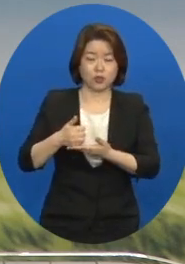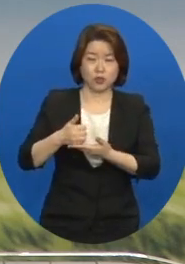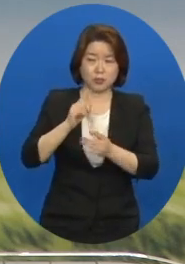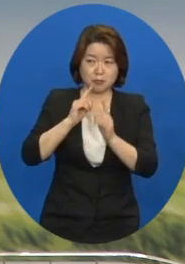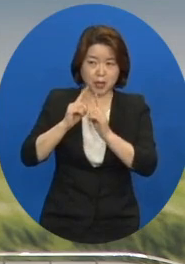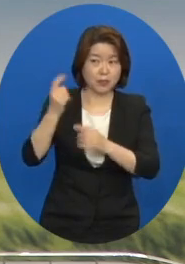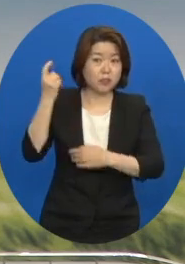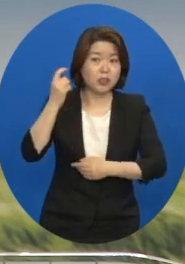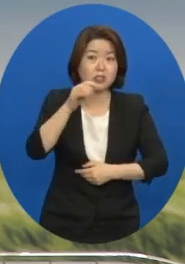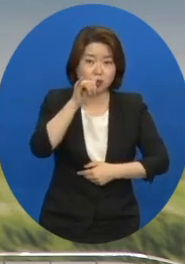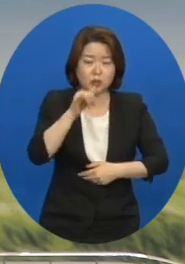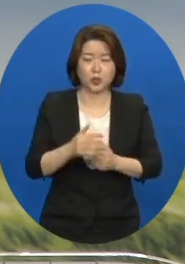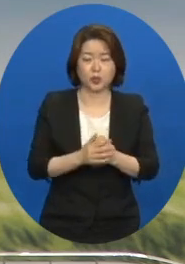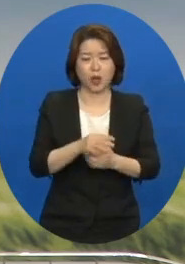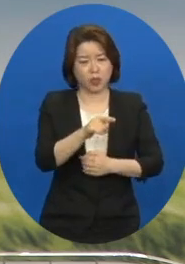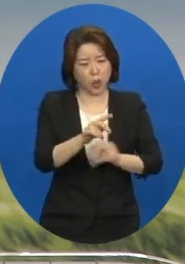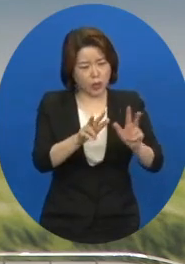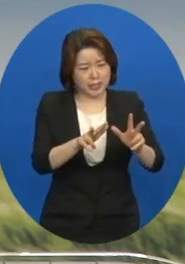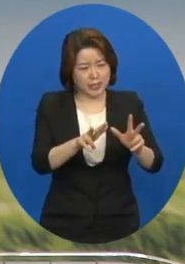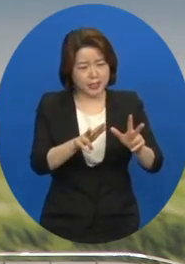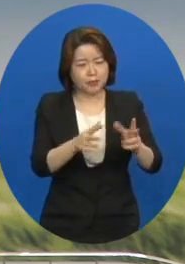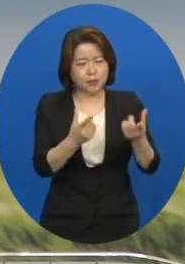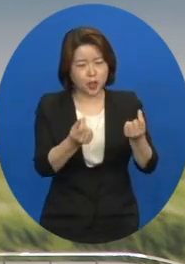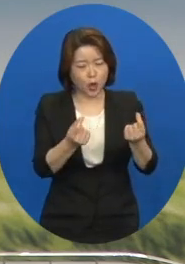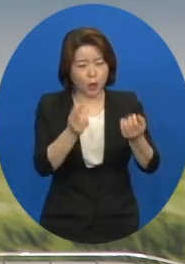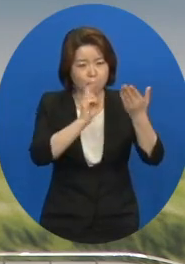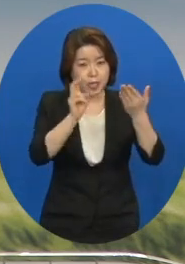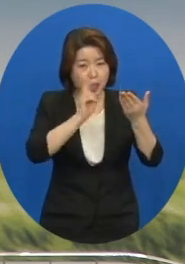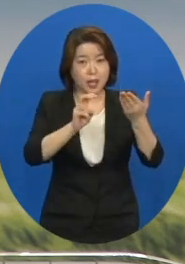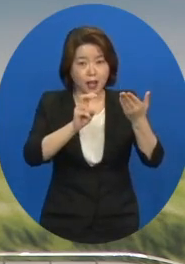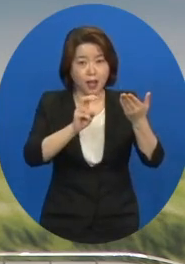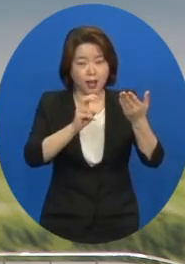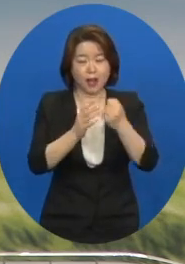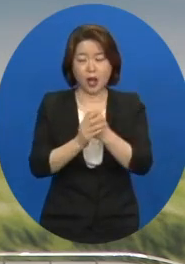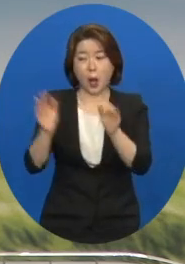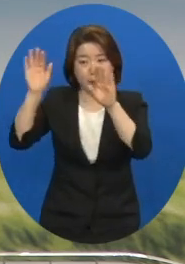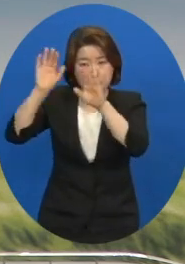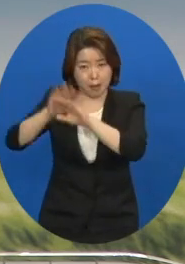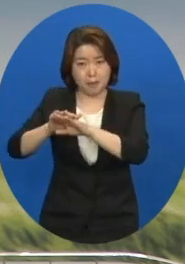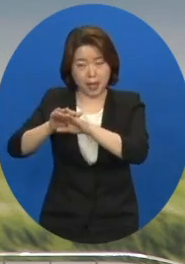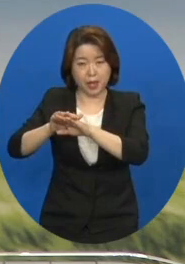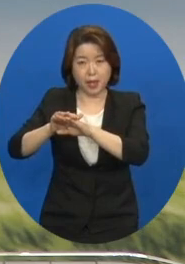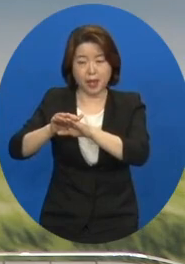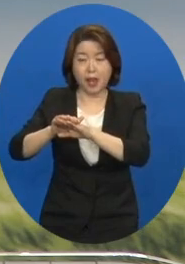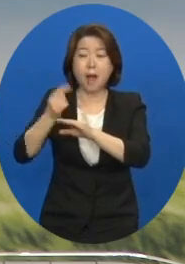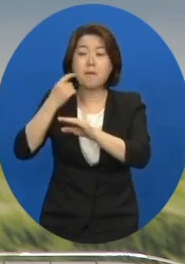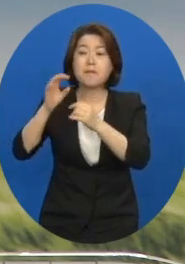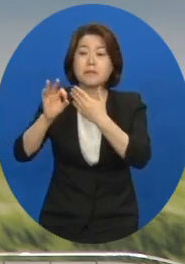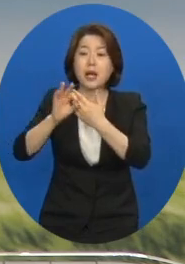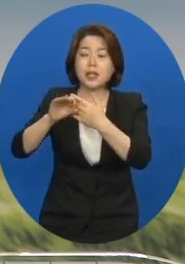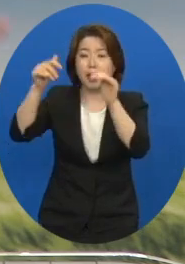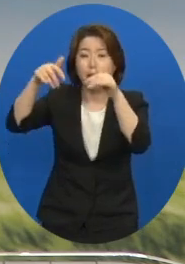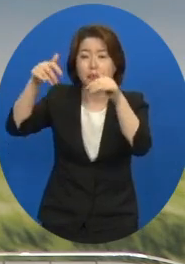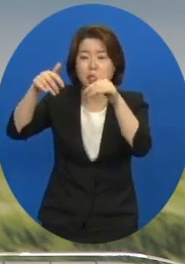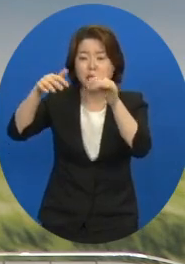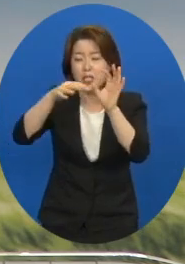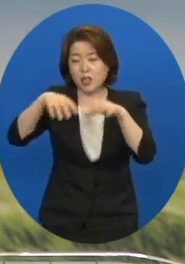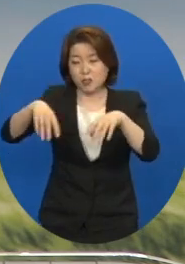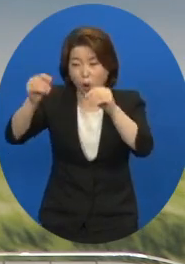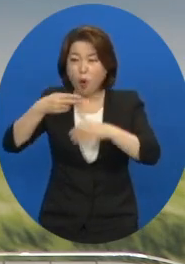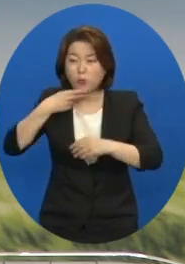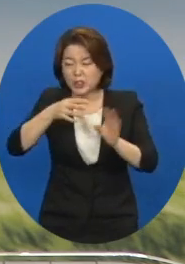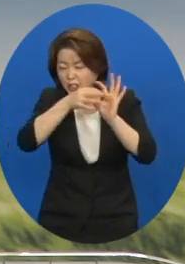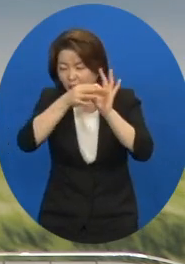말씀하시는 것 같아요. 너가 지금 이렇게 나를 찬양하는데 오늘 밤에 만약에 비가 계속